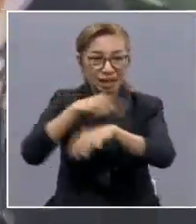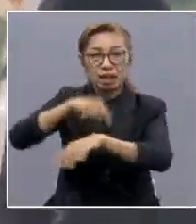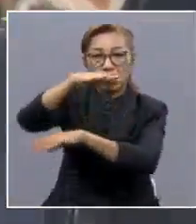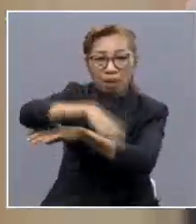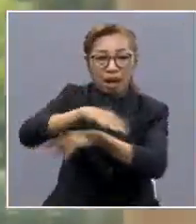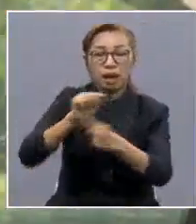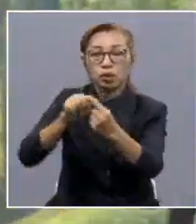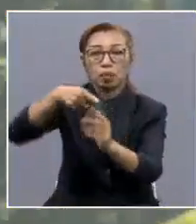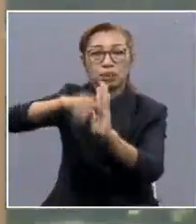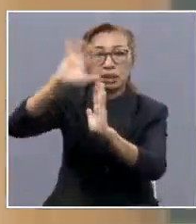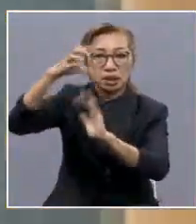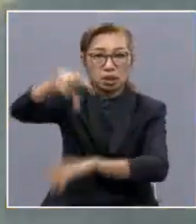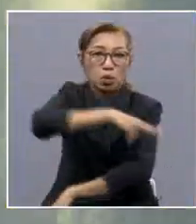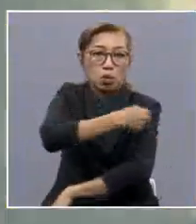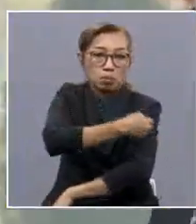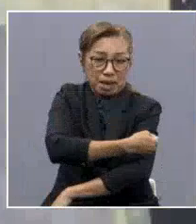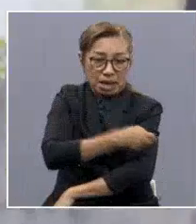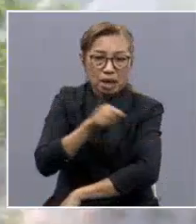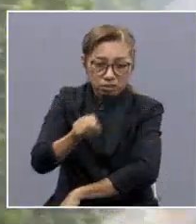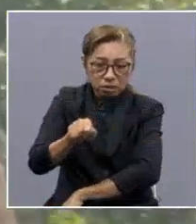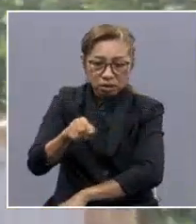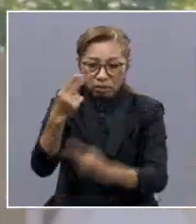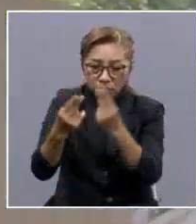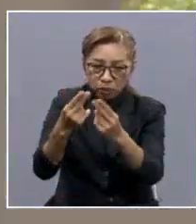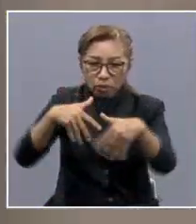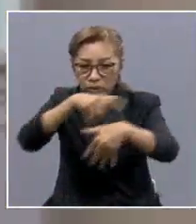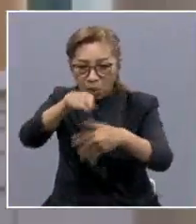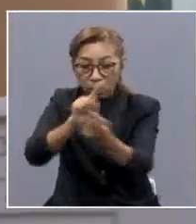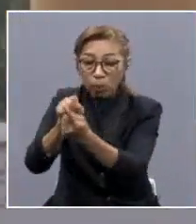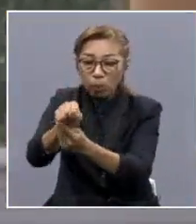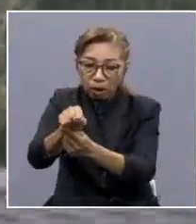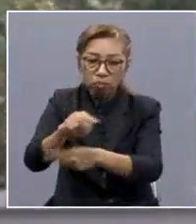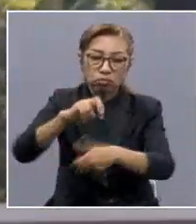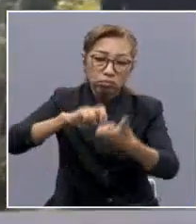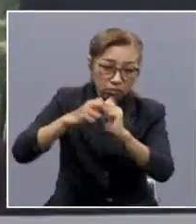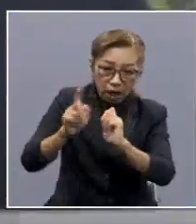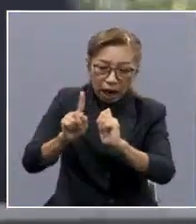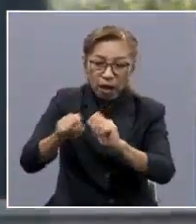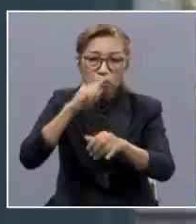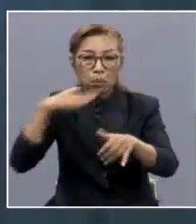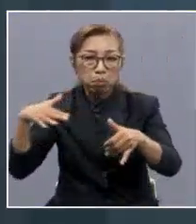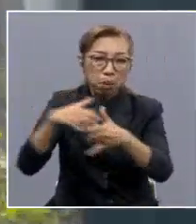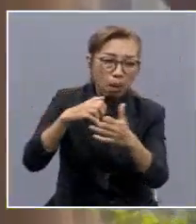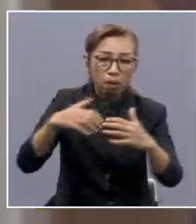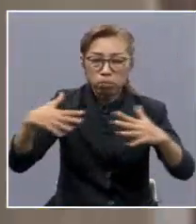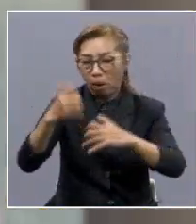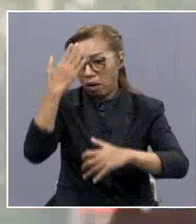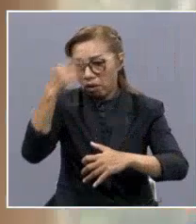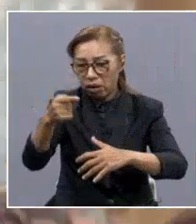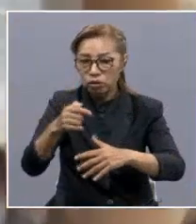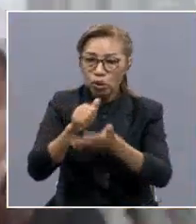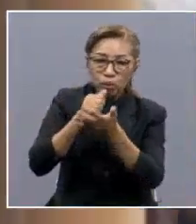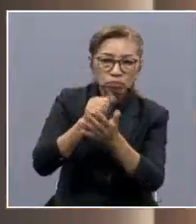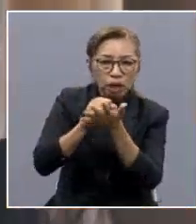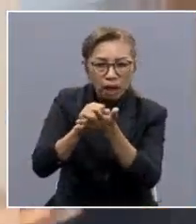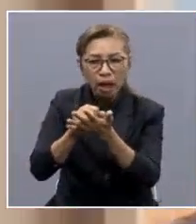พิจิตรไปโรงพยาบาลบึงนารางไปตรวจเยี่ยมรับฟังปัญหาการรักษาพยาบาลทั่วไปกรณีเกิดอุบัติเหตุฉุกเฉินแล้วก็จะไปอีกจุดหนึ่งก็คือ